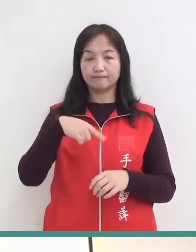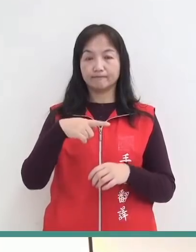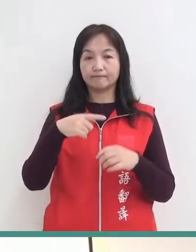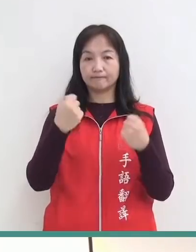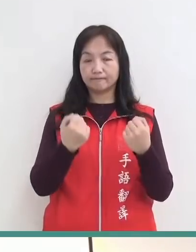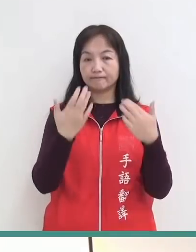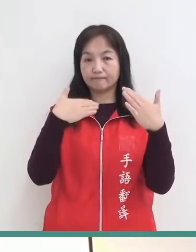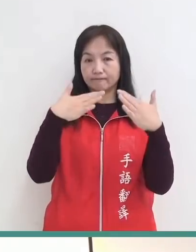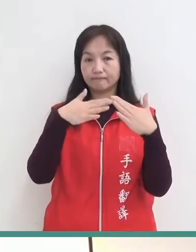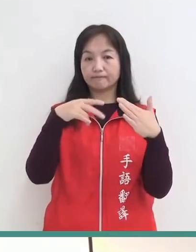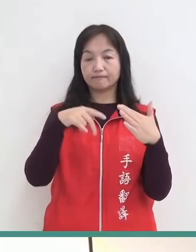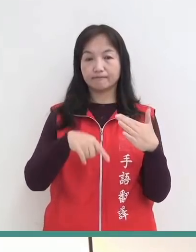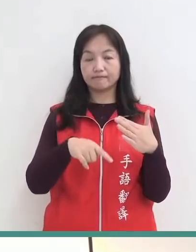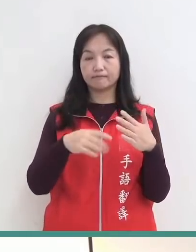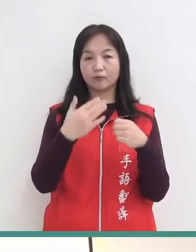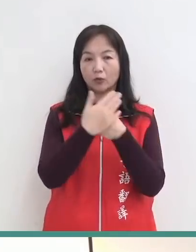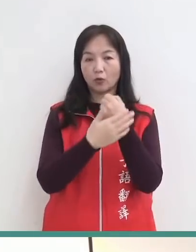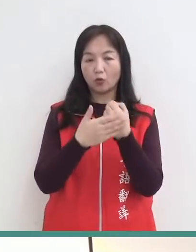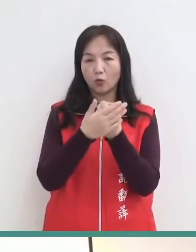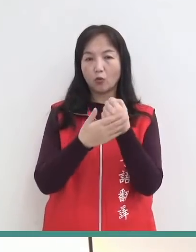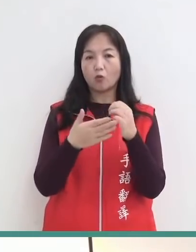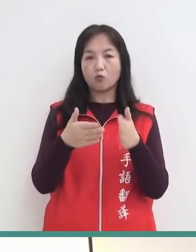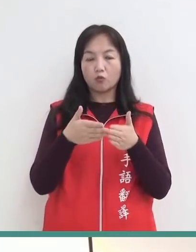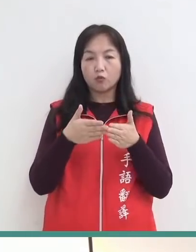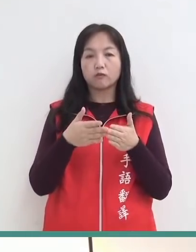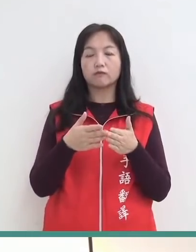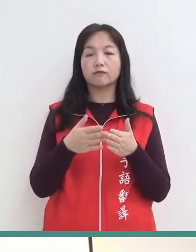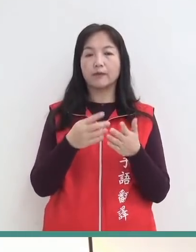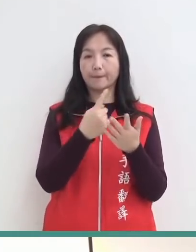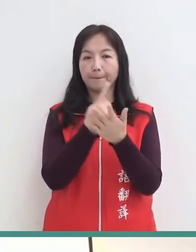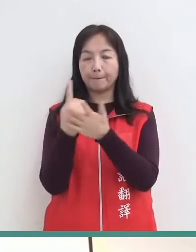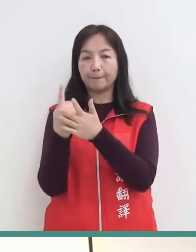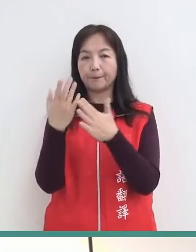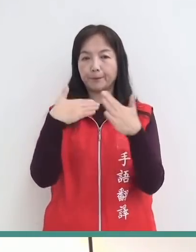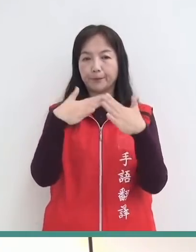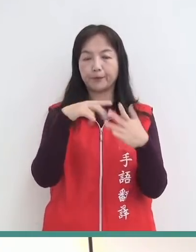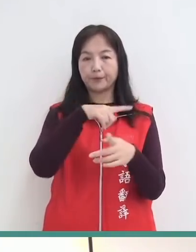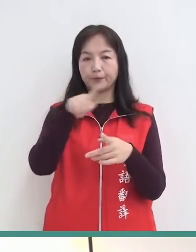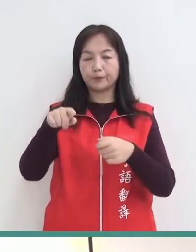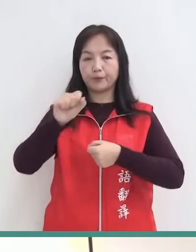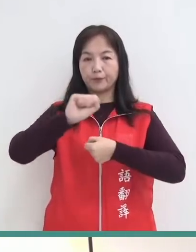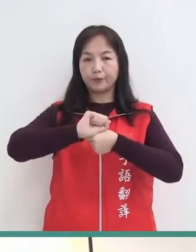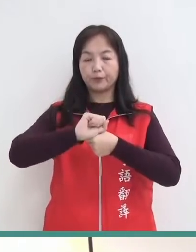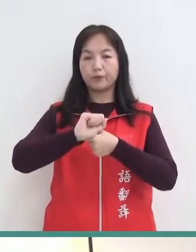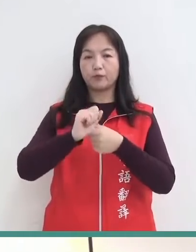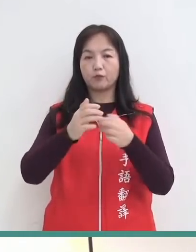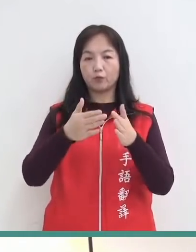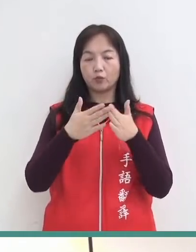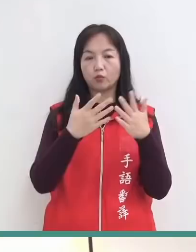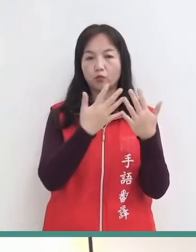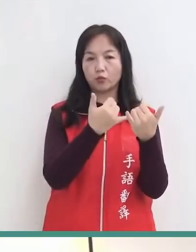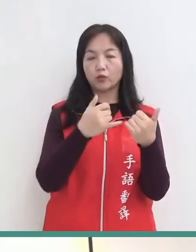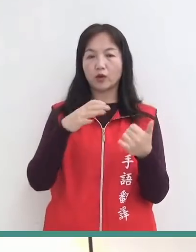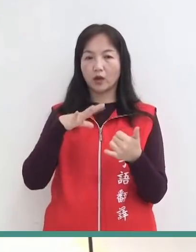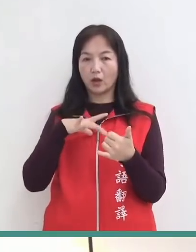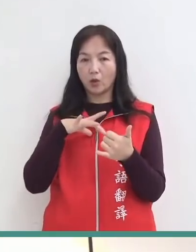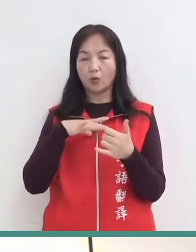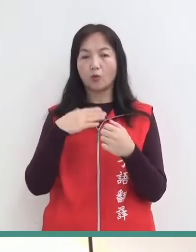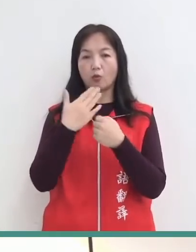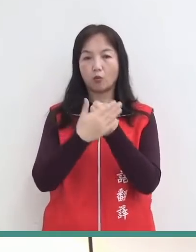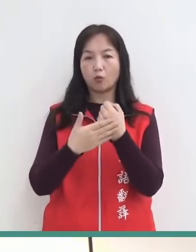这个学校的保护是很重要的，请各级学校要加强哦师生的个人防护